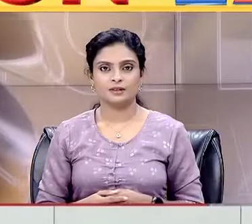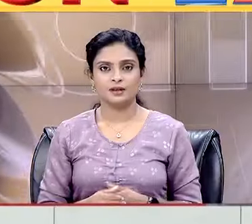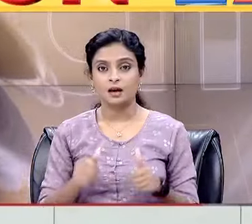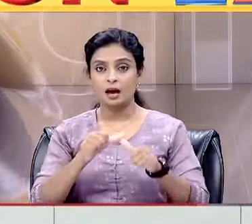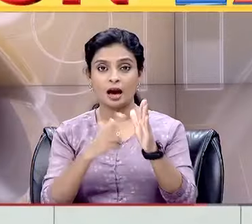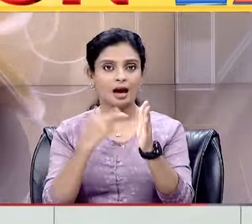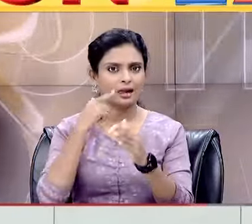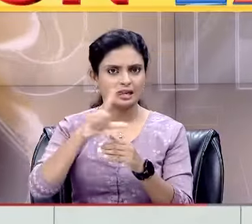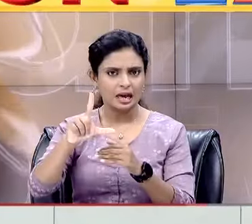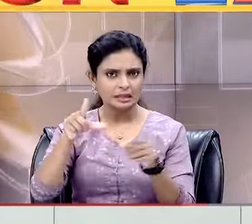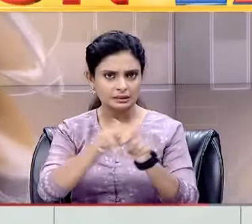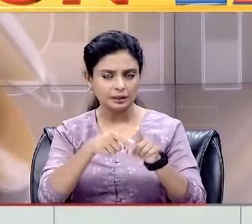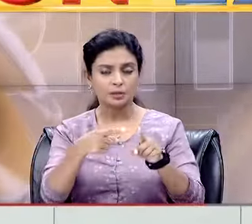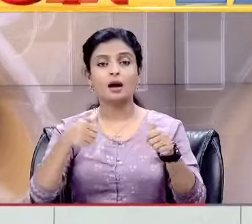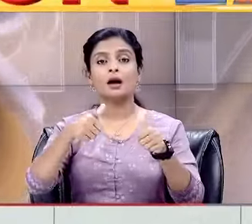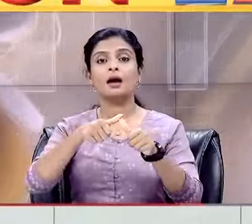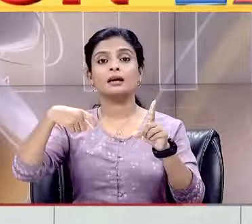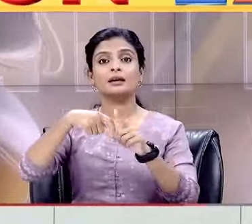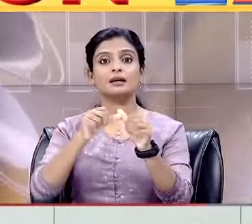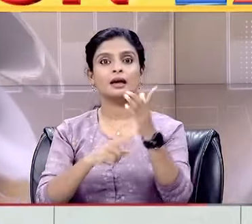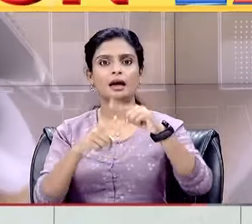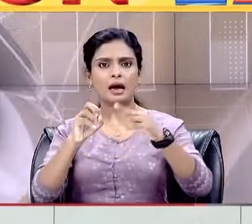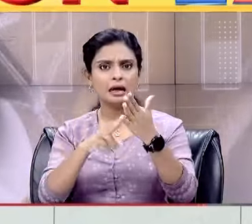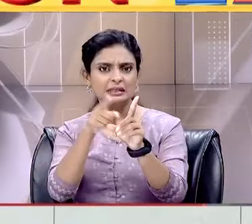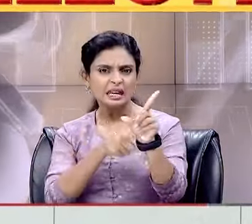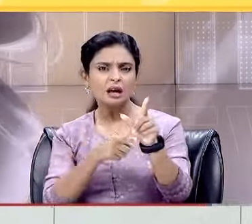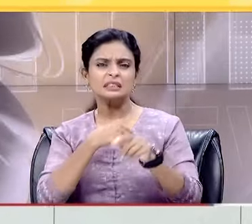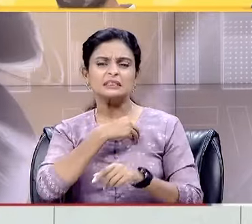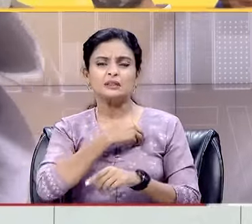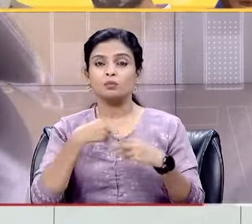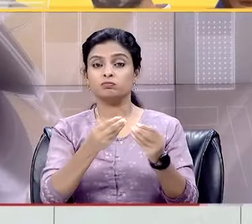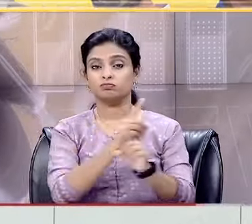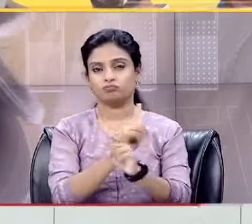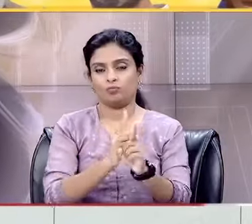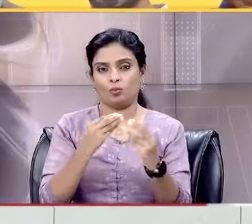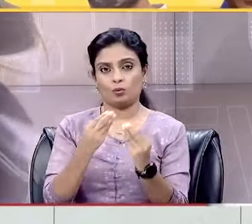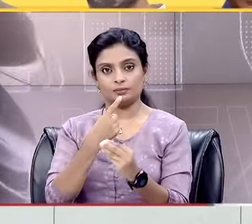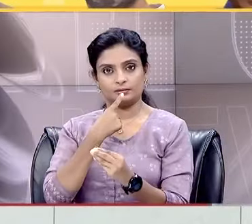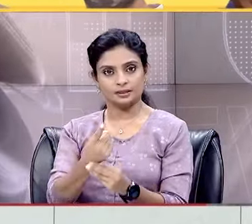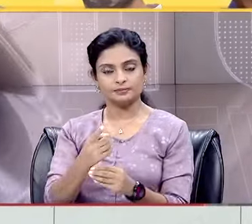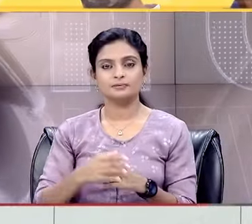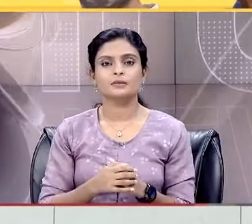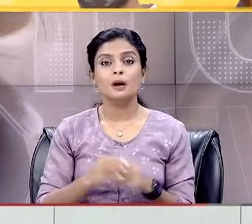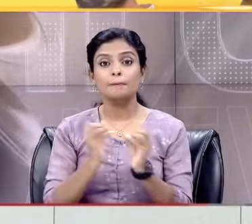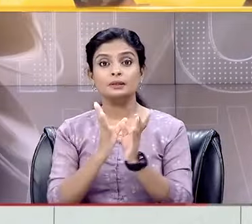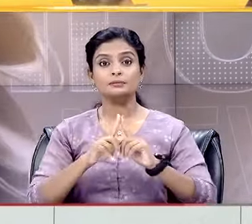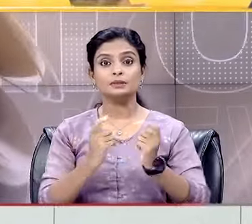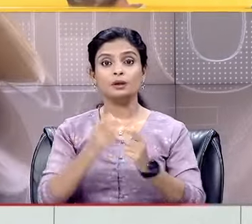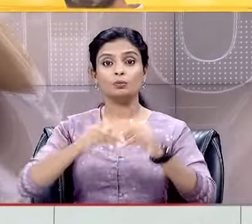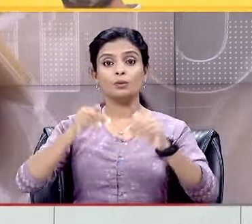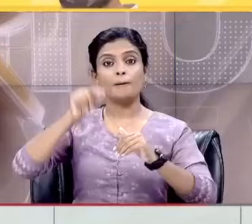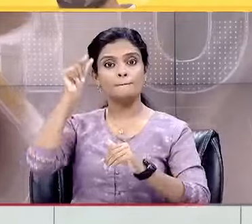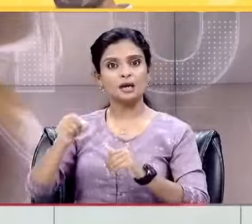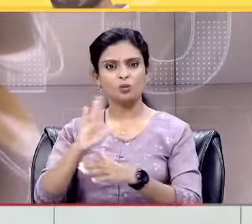അനിൽ ആന്റണിയെ മുൻനിർത്തി എ കെ ആന്റണിയുടെ ഹൃദയത്തെ മുറിവേൽപ്പിക്കരുത് എന്ന് വി ഡി സതീശൻ. അനിലിനും നന്ദകുമാറിനും മറുപടിയില്ല. ബി ജെ പി സ്ഥാനാർത്ഥി